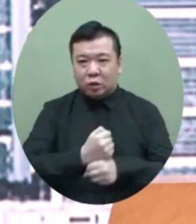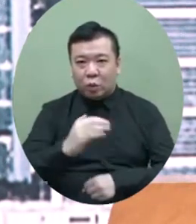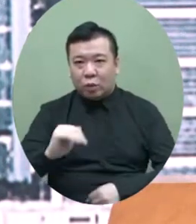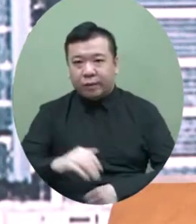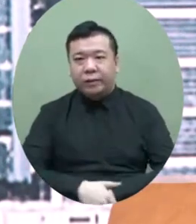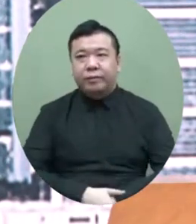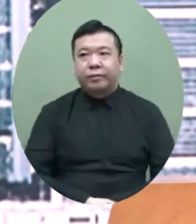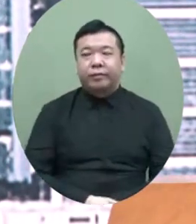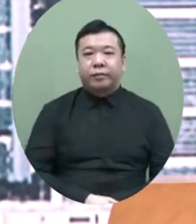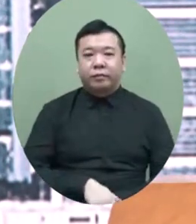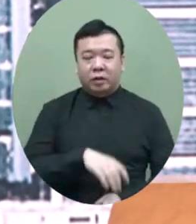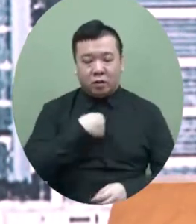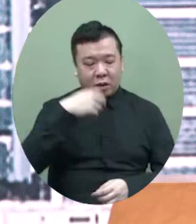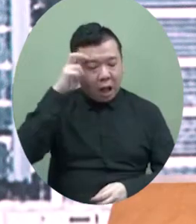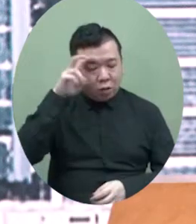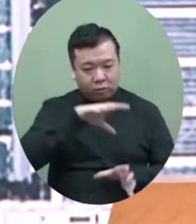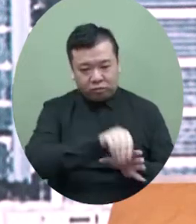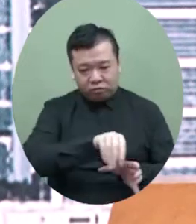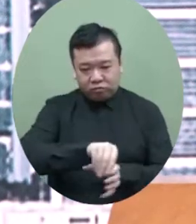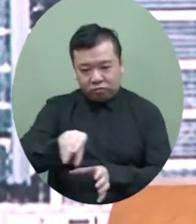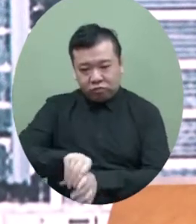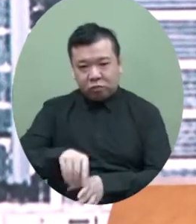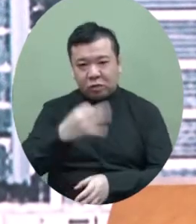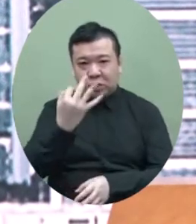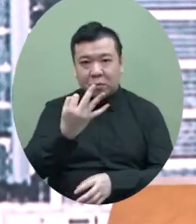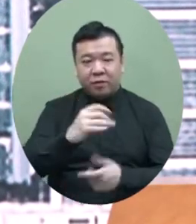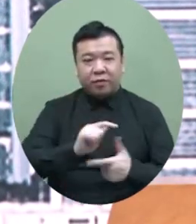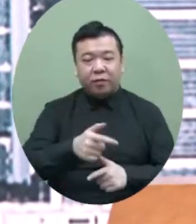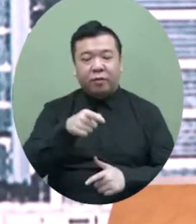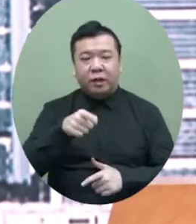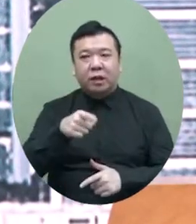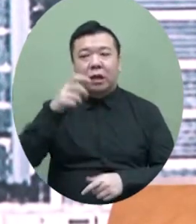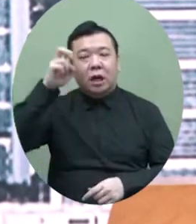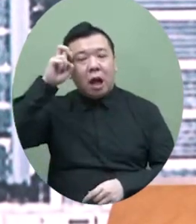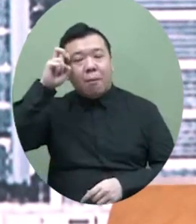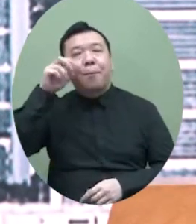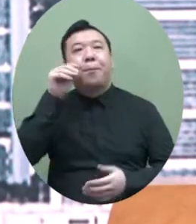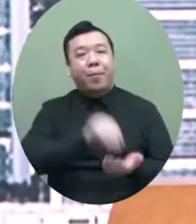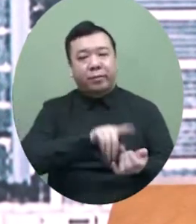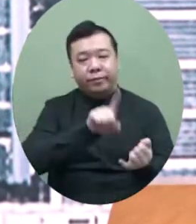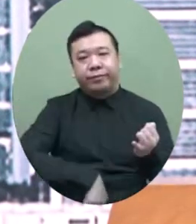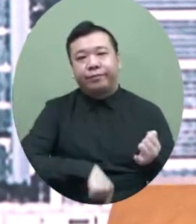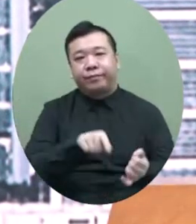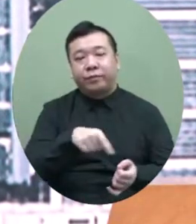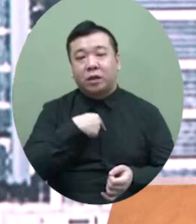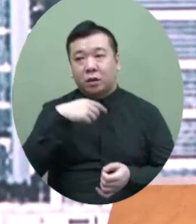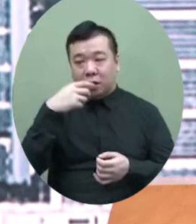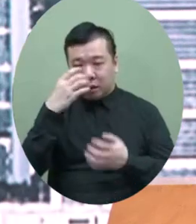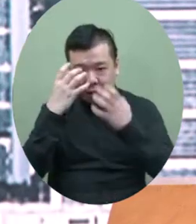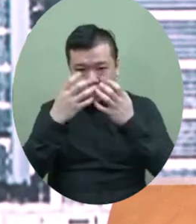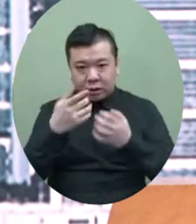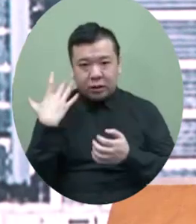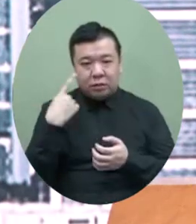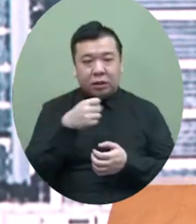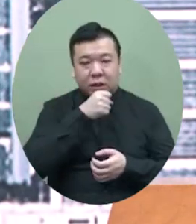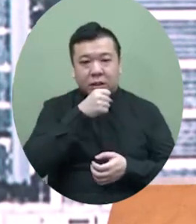理。咁所以係綜合考慮咗3方面嘅因素咧而作出決定。我留意到昨日嘅記